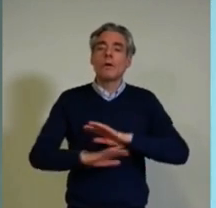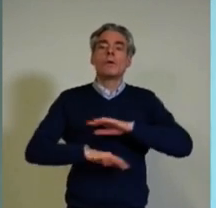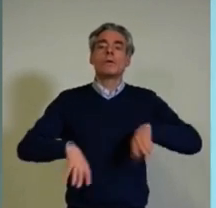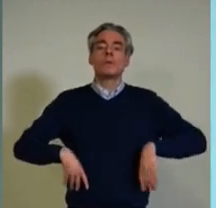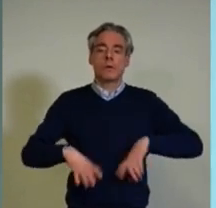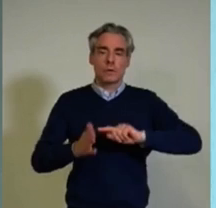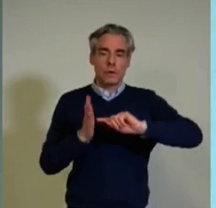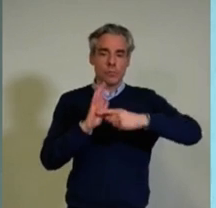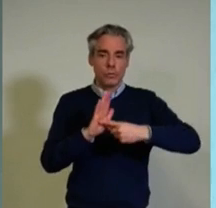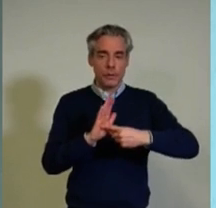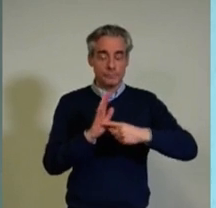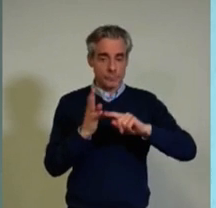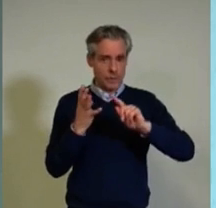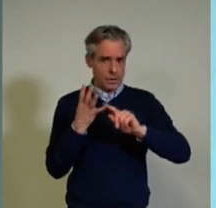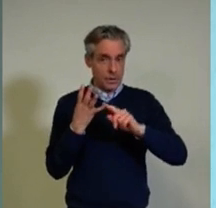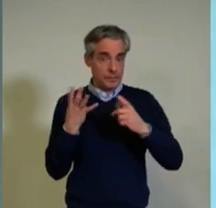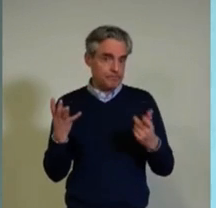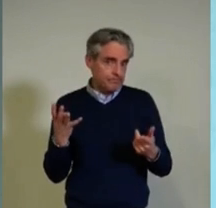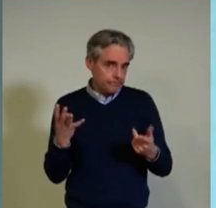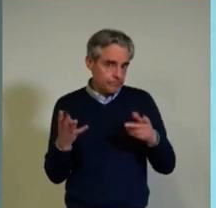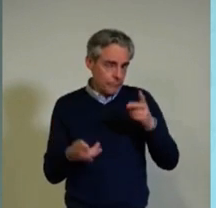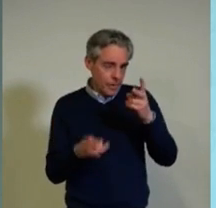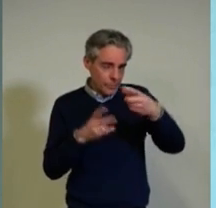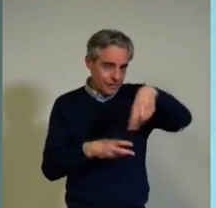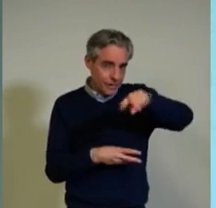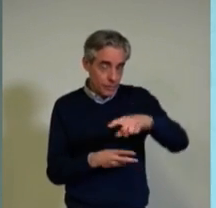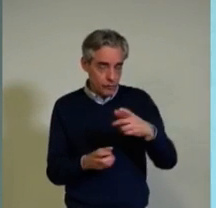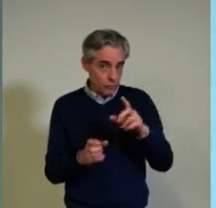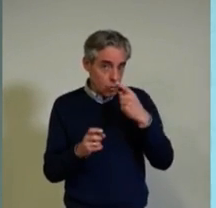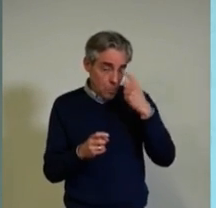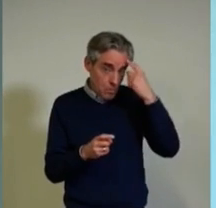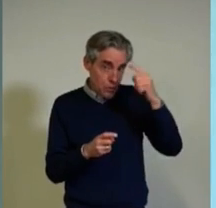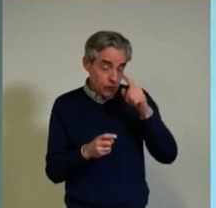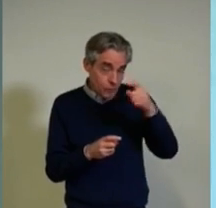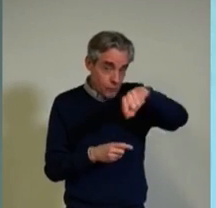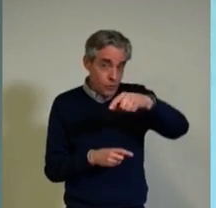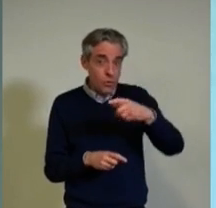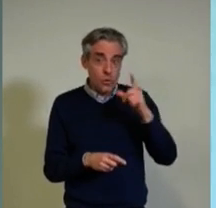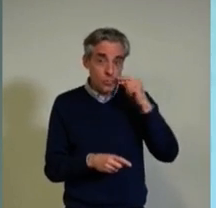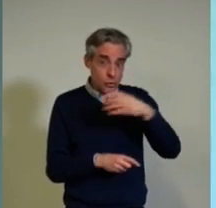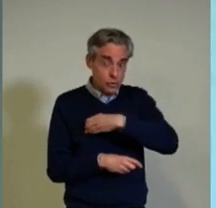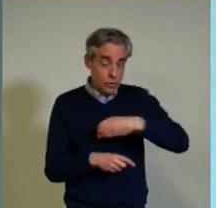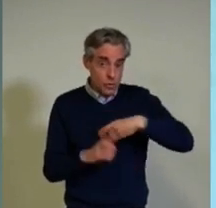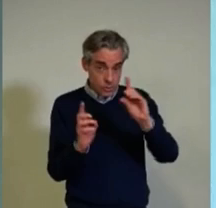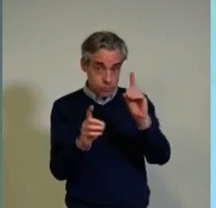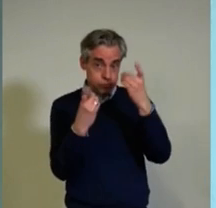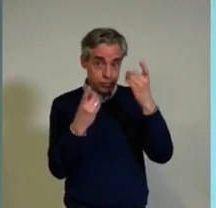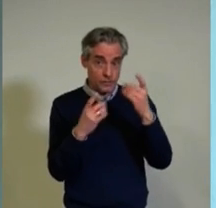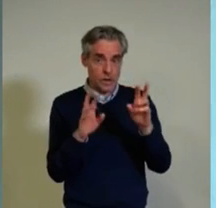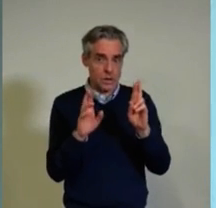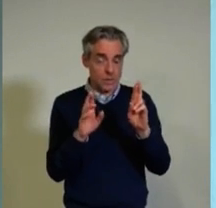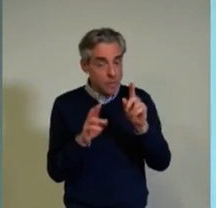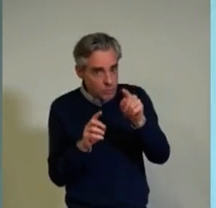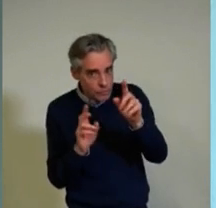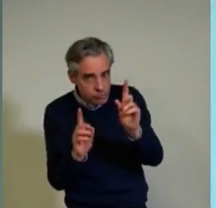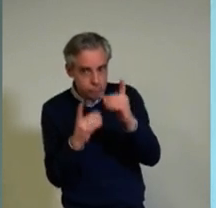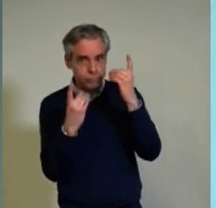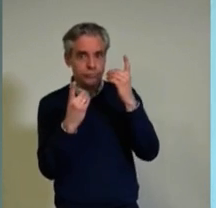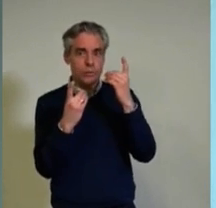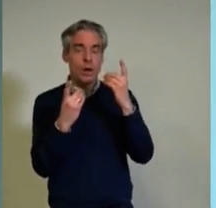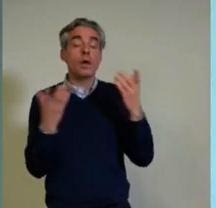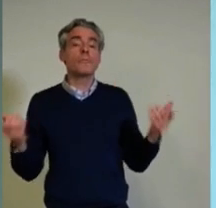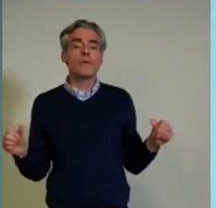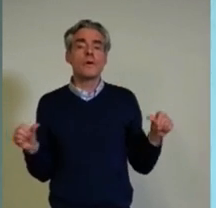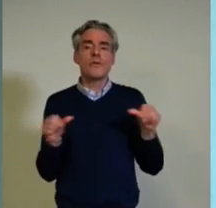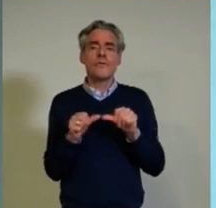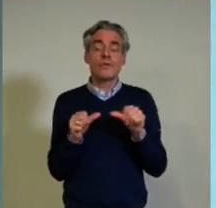élément, et ça j'imagine que ça va vous faire réagir, monsieur le maire, en tout cas je le souhaite, c'est quid de la